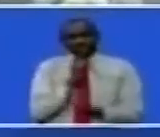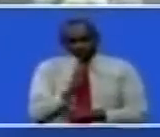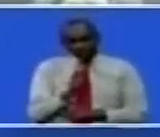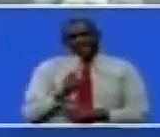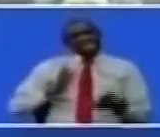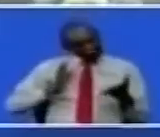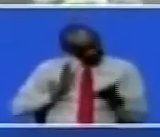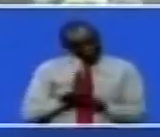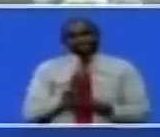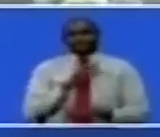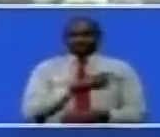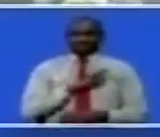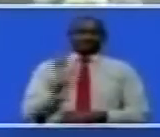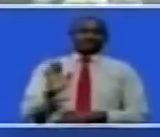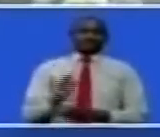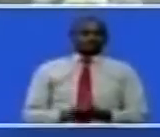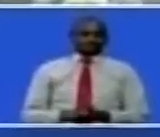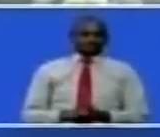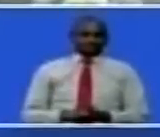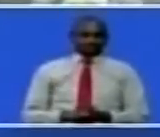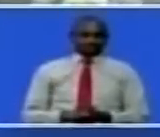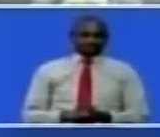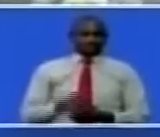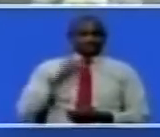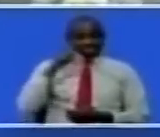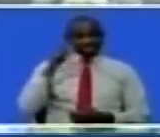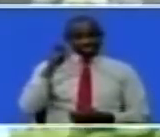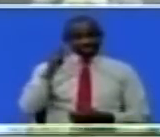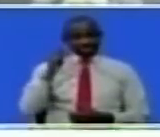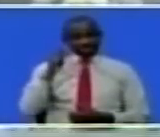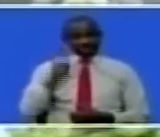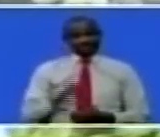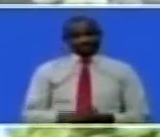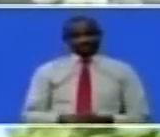haki inatekelezwa. Robert Wanyonyi, KTN Leo.